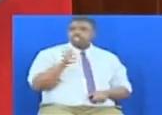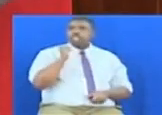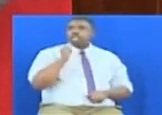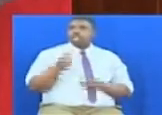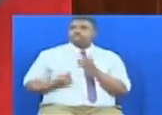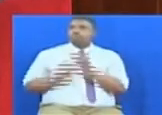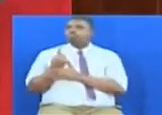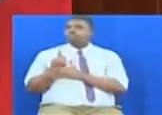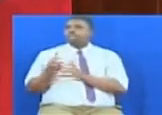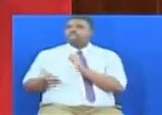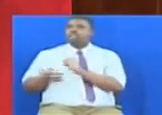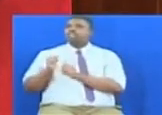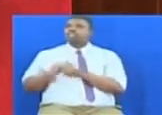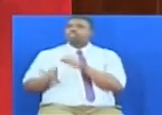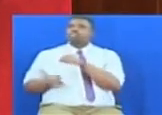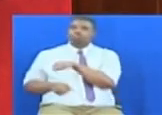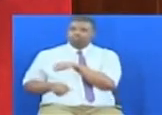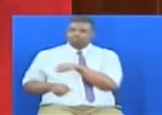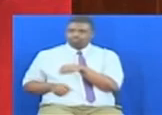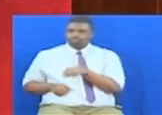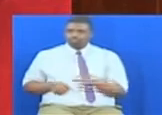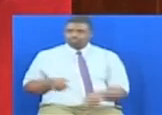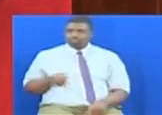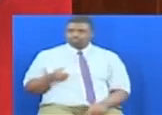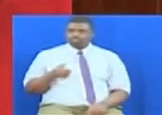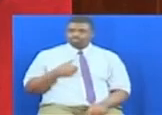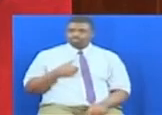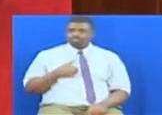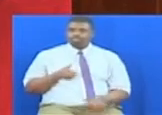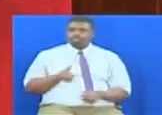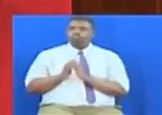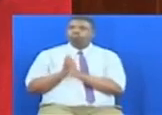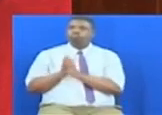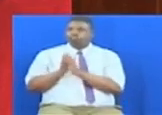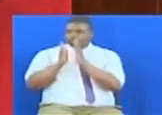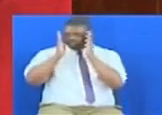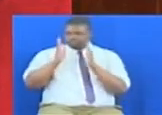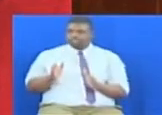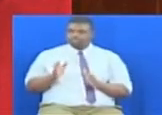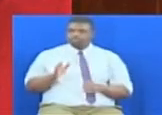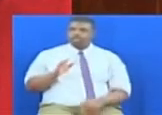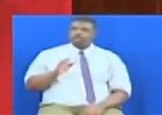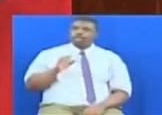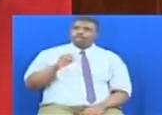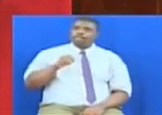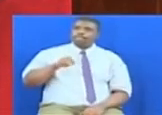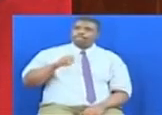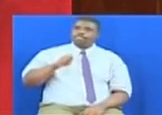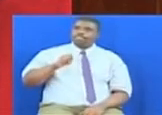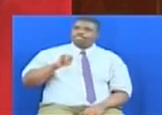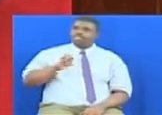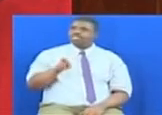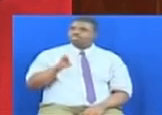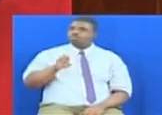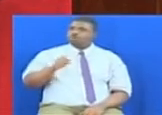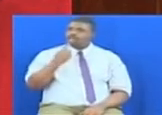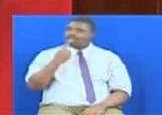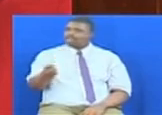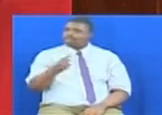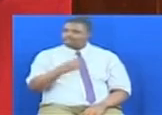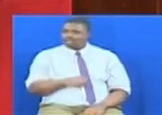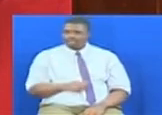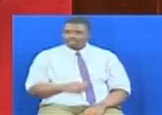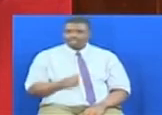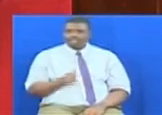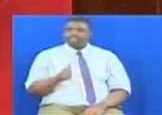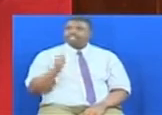jambo, na mimi nimshukuru Mheshimiwa Msigwa kwa wakati huo anaongea ukweli sana. Mheshimiwa Msigwa anasema